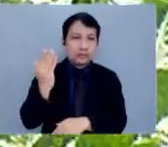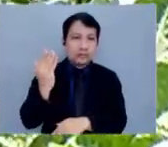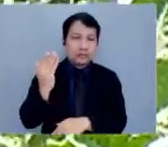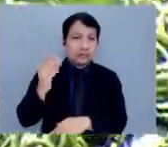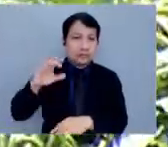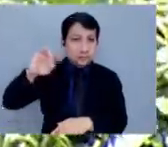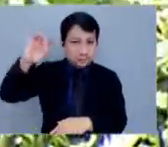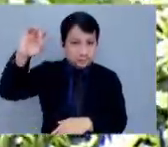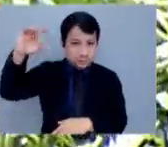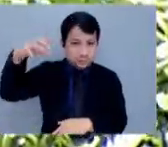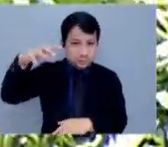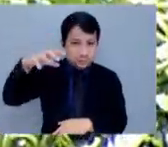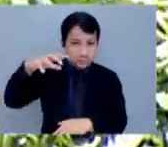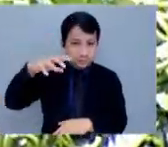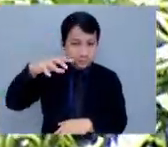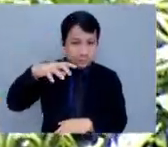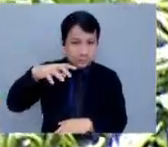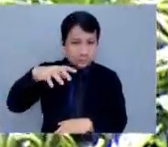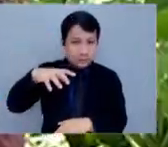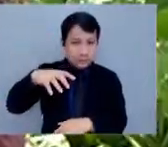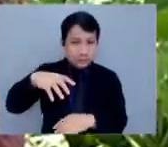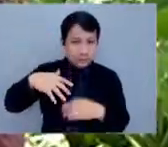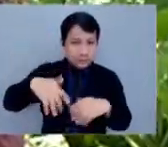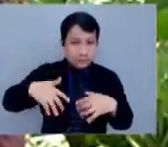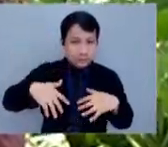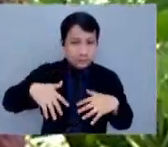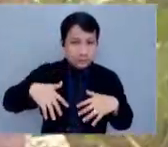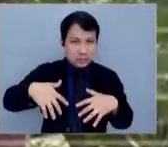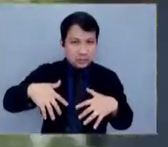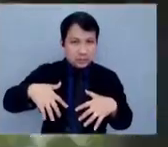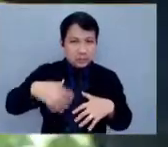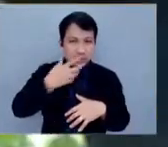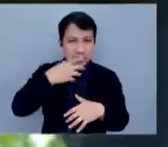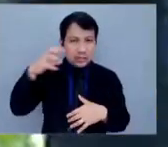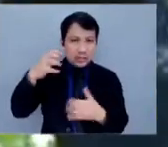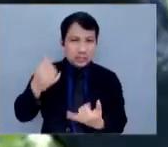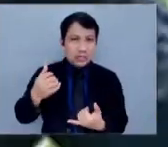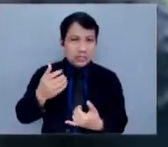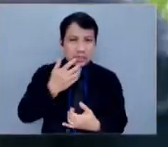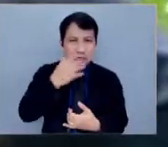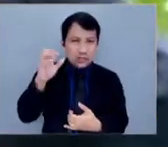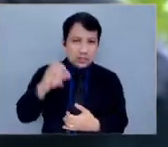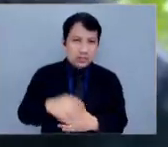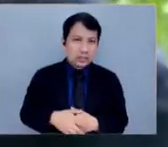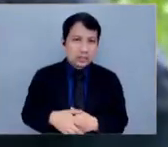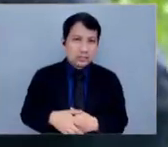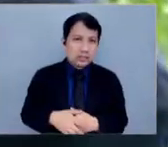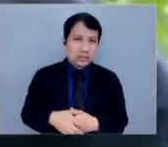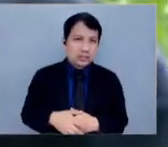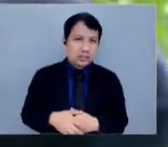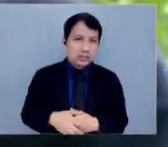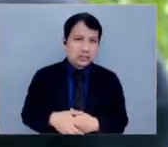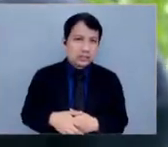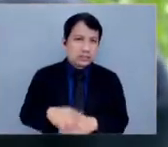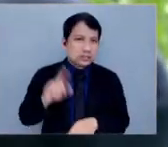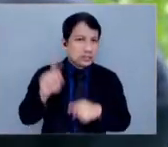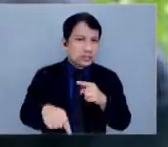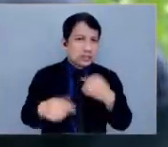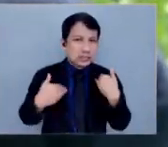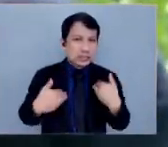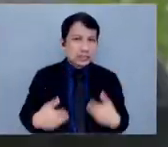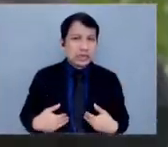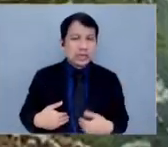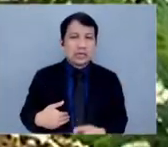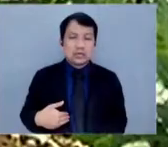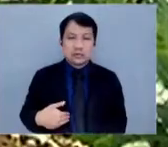araw. Nanginginig na yung katawan namin sa init ng araw ngayon. Araw talaga, hindi kaya ng katawan . Lalo na yung mga